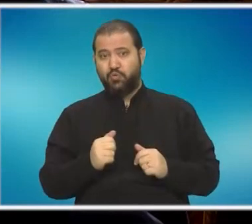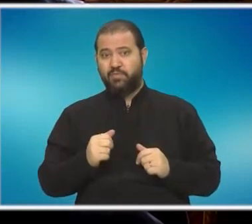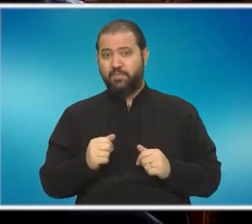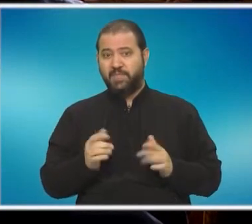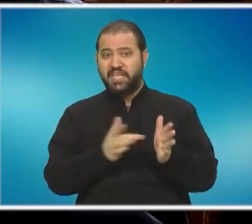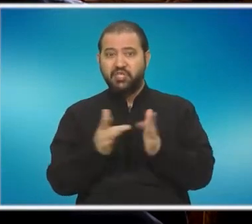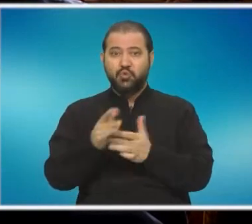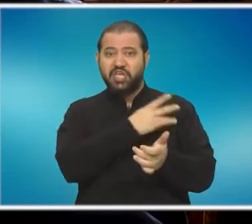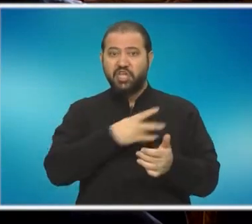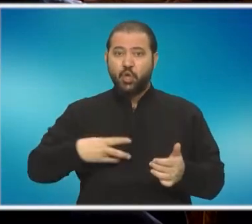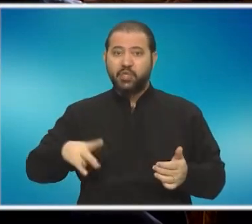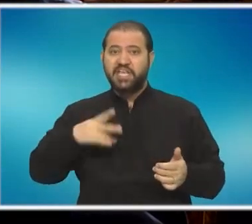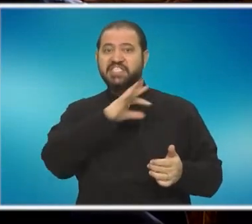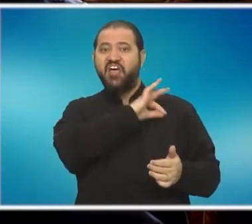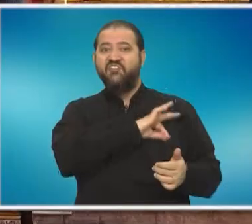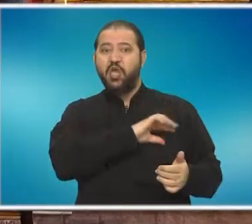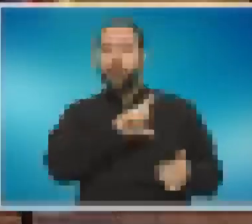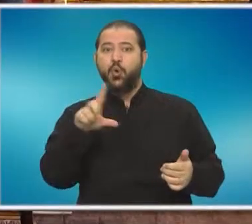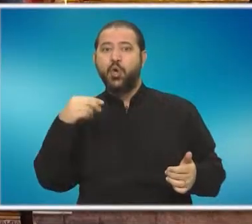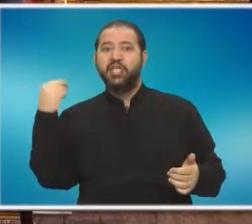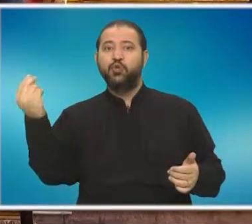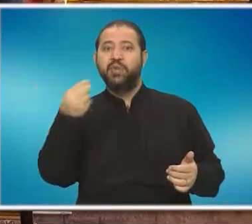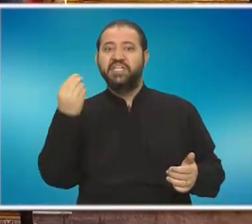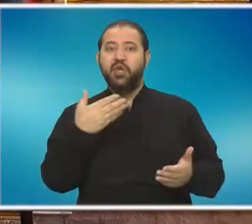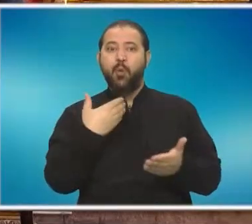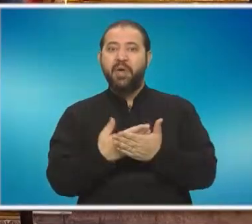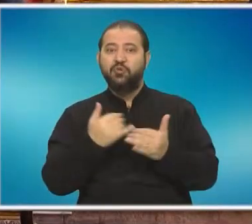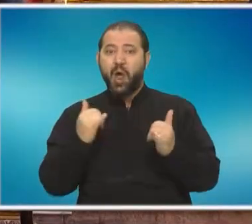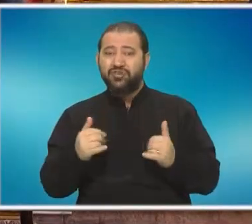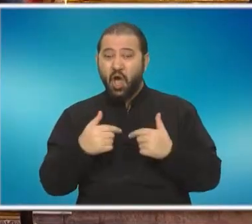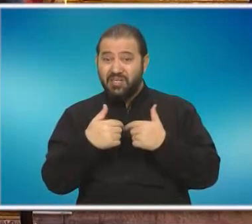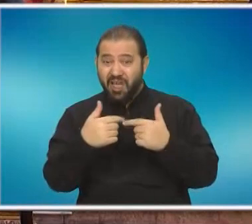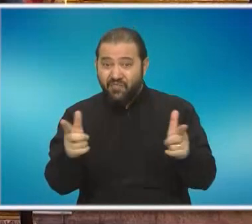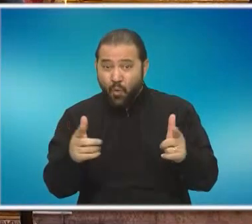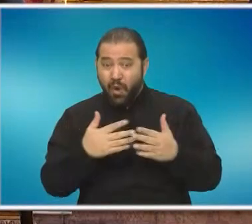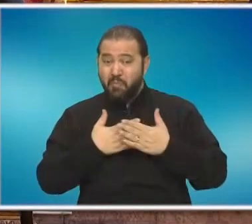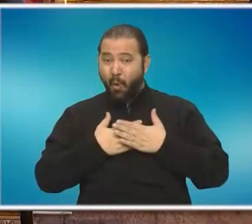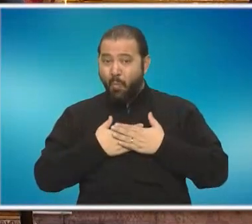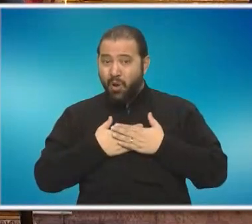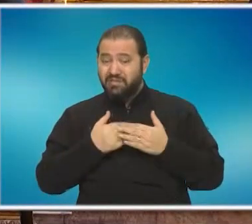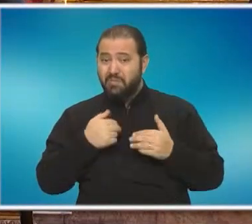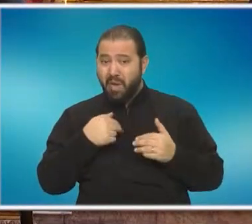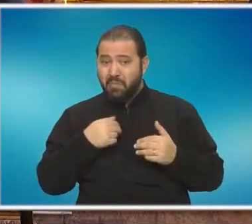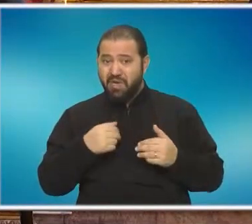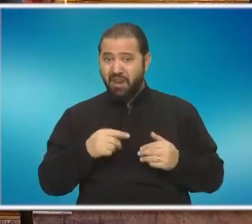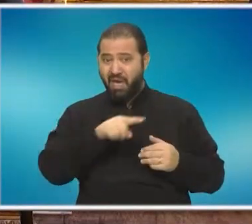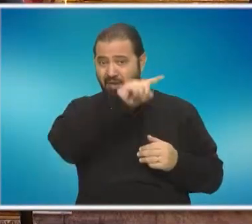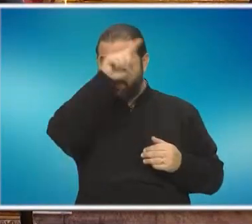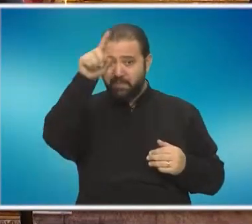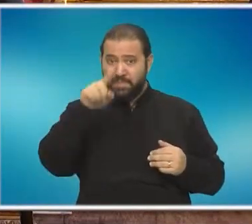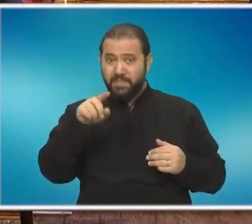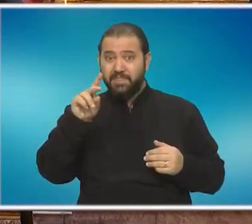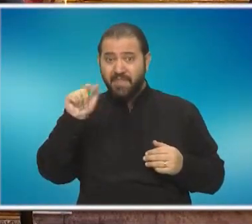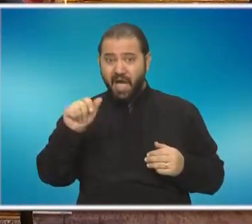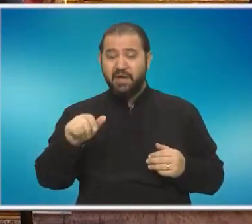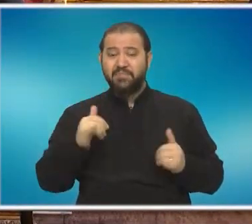Hristos este Fiul lui Dumnezeu. Pentru asta voi mă martirizați? Asta e adevărul.